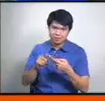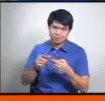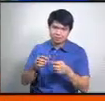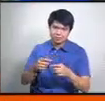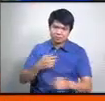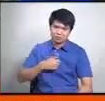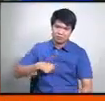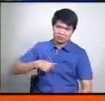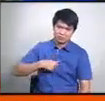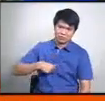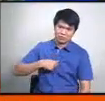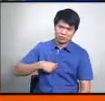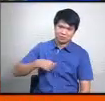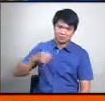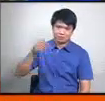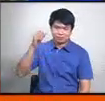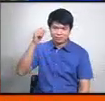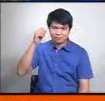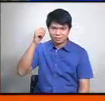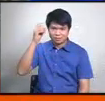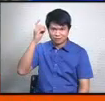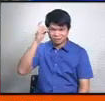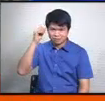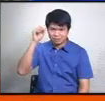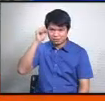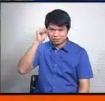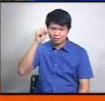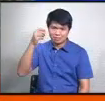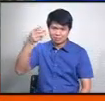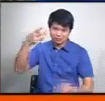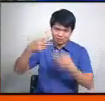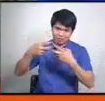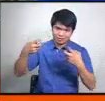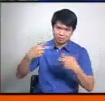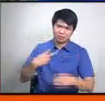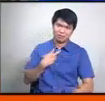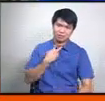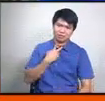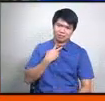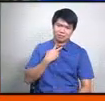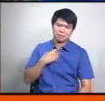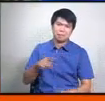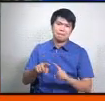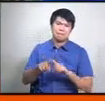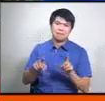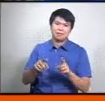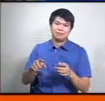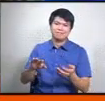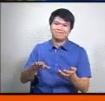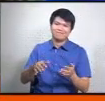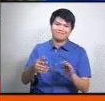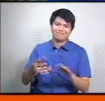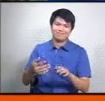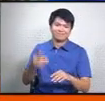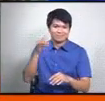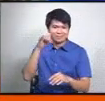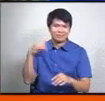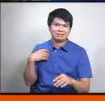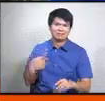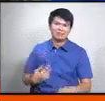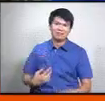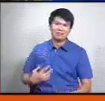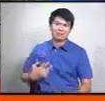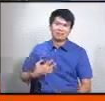Hugo Alfredo Dinamita Santillan para tanggalin ang bara sa kanyang ulo. Pero binawian din siya ng buhay kahapon dahil sa atake sa